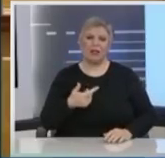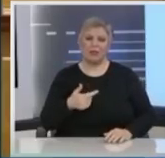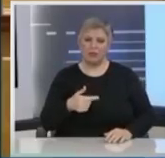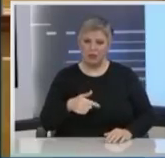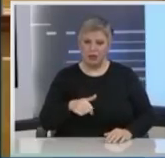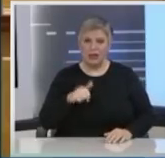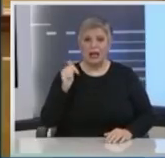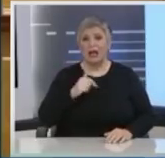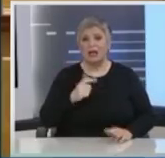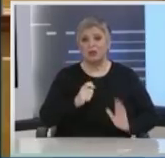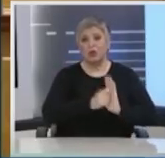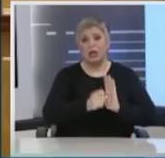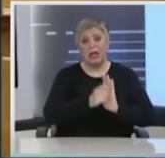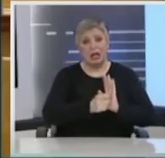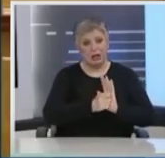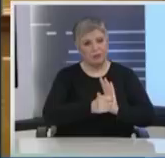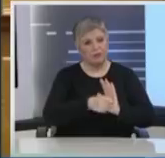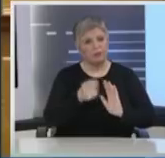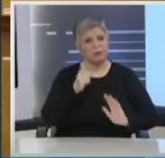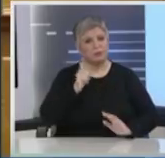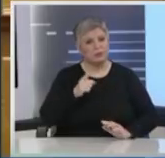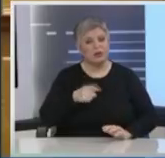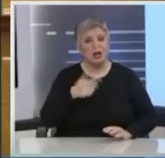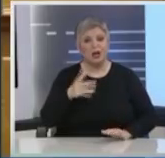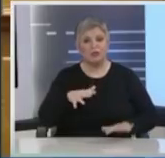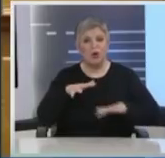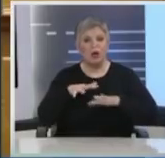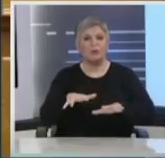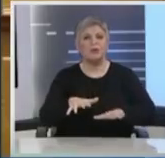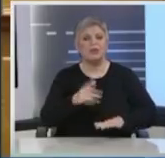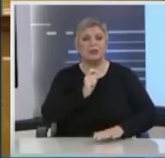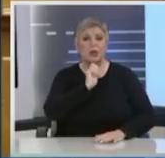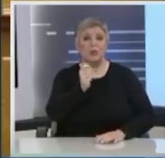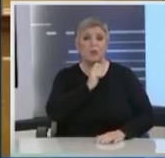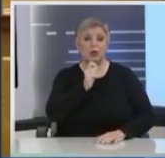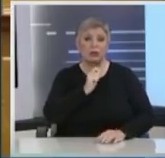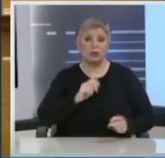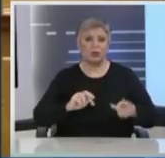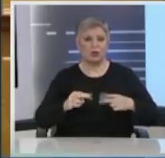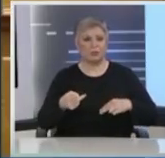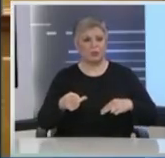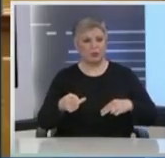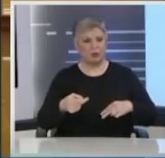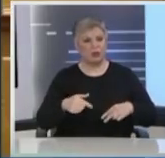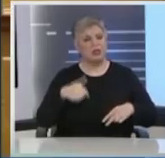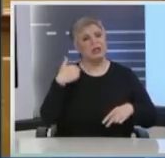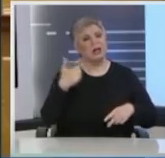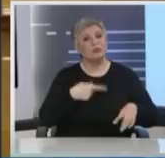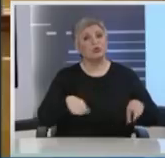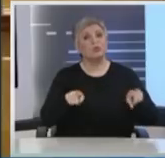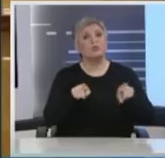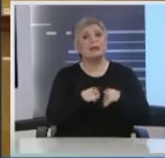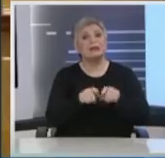και ότι πέραν των σχολείων που έγραφε εναντίον συγκεκριμένων πολιτικών αντιπάλων, μαζί με άλλη φίλη του